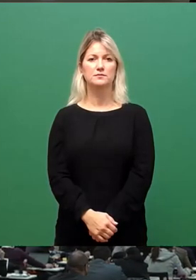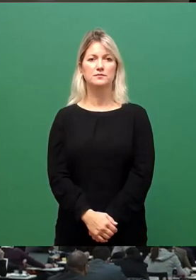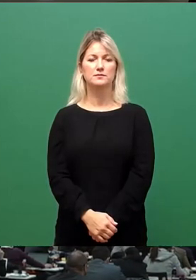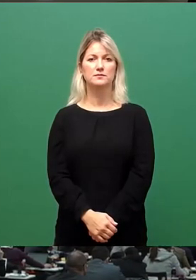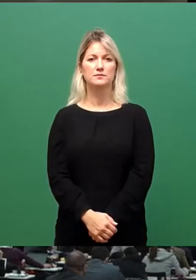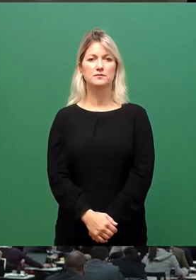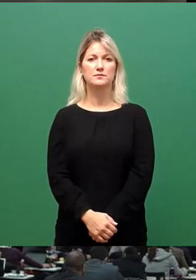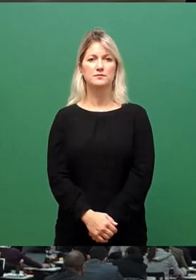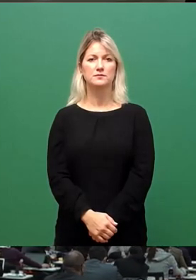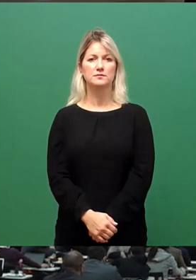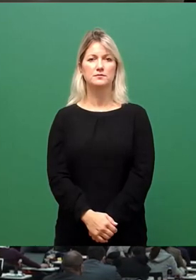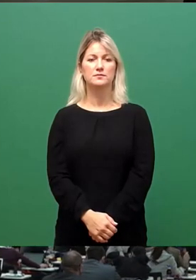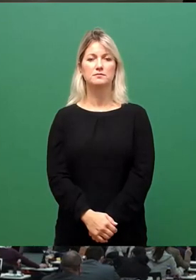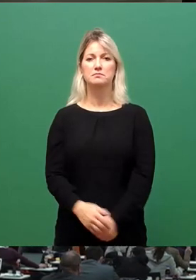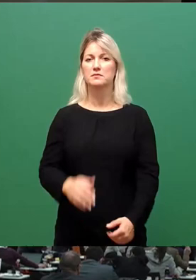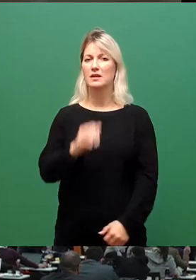Gegenstimmen?